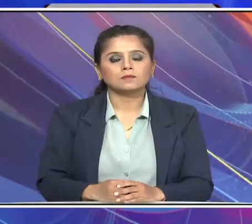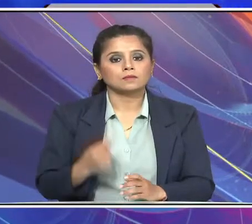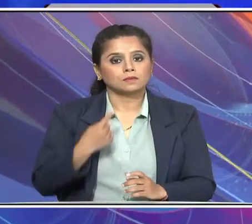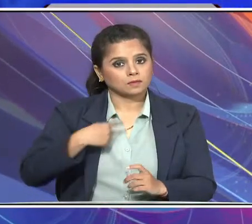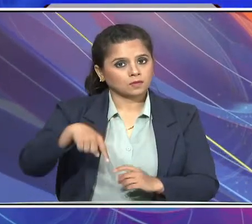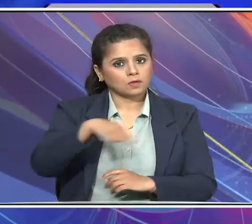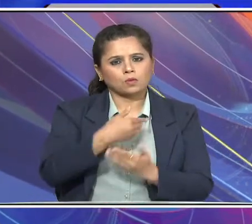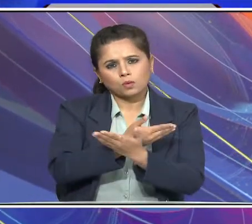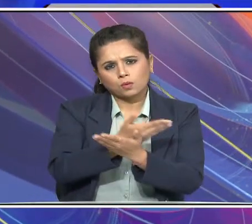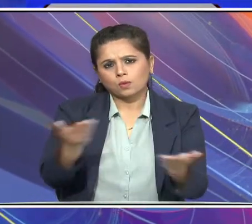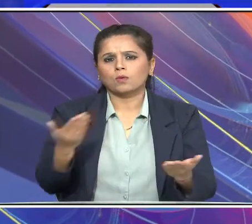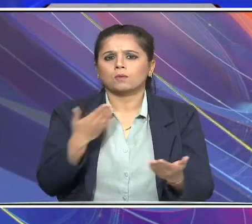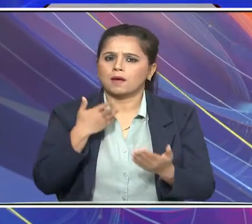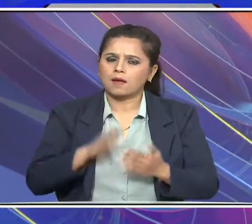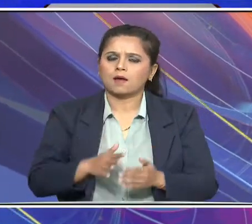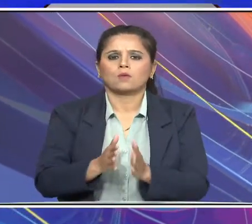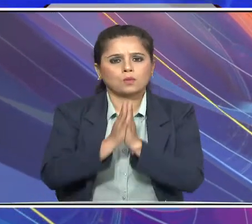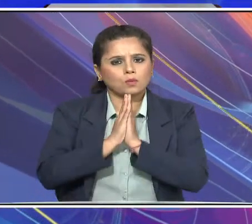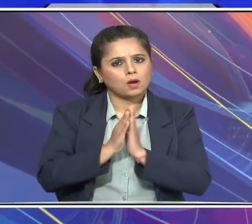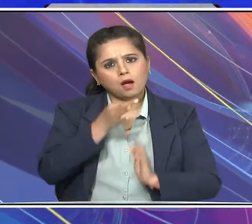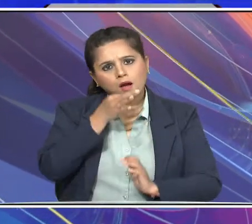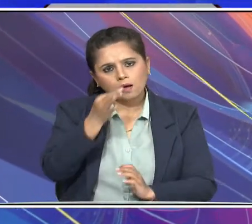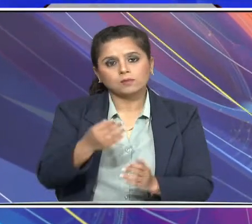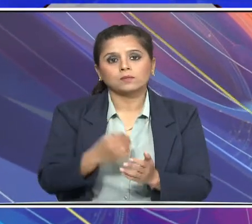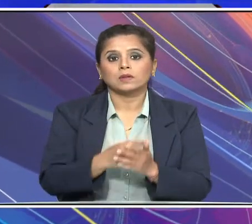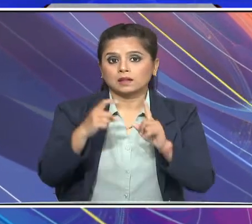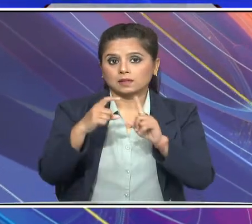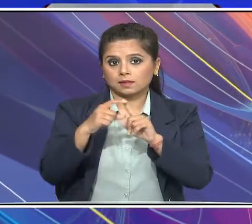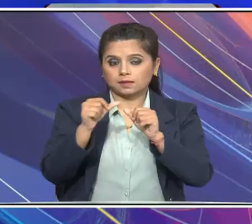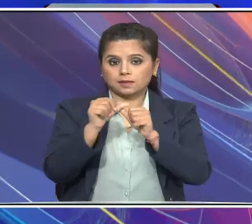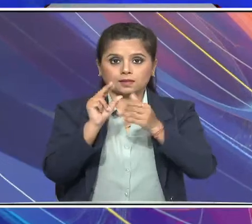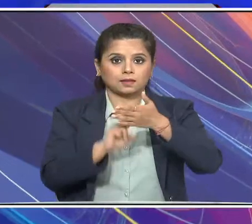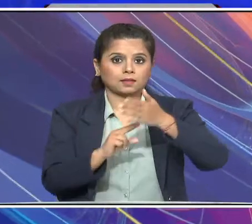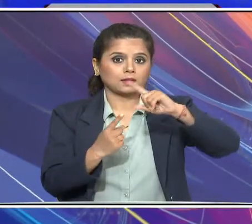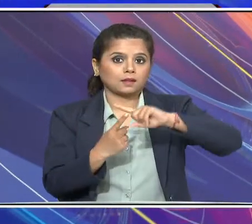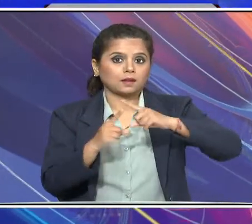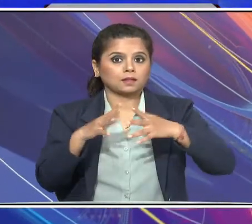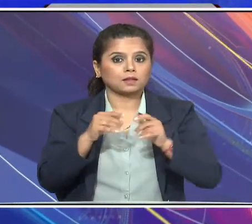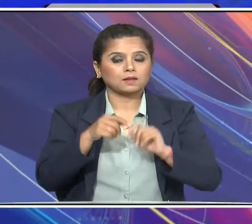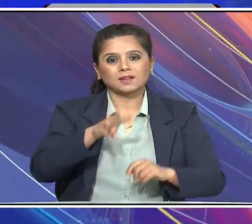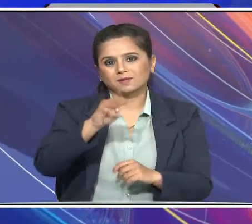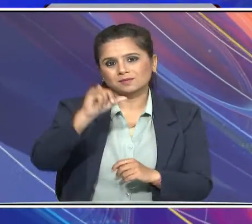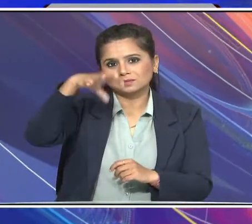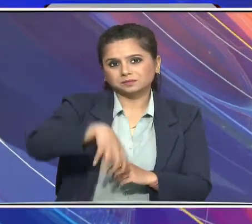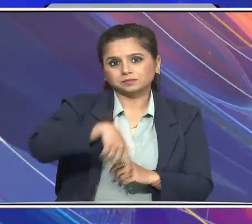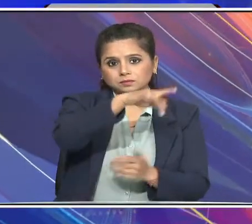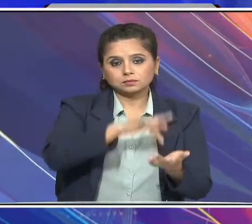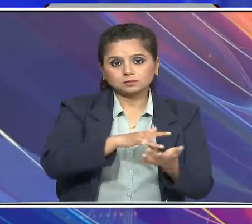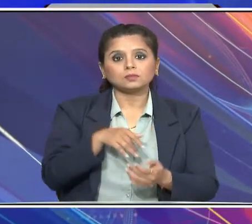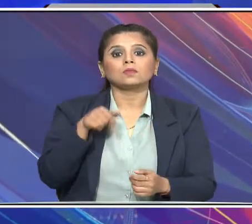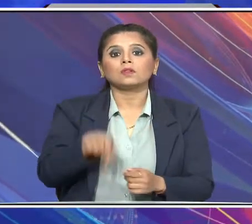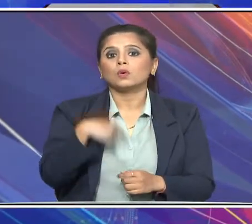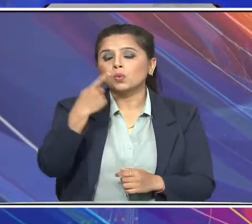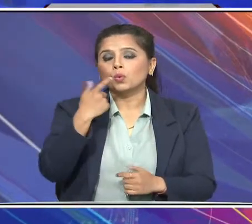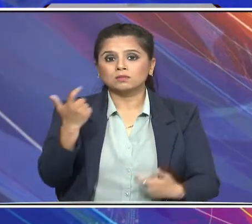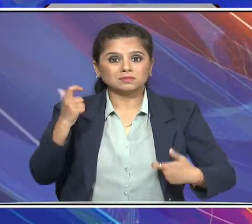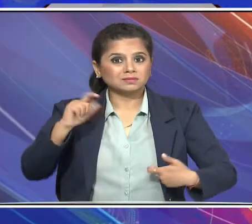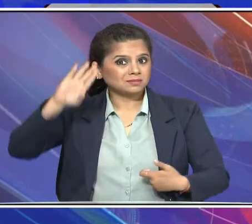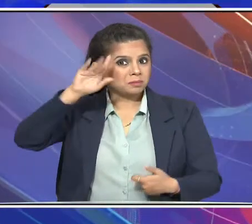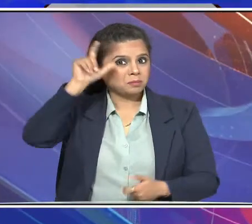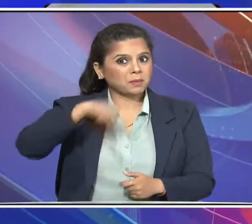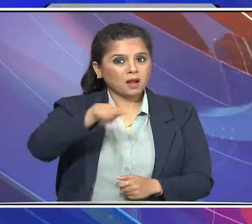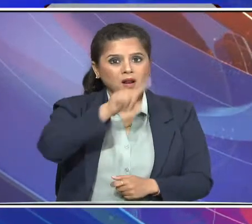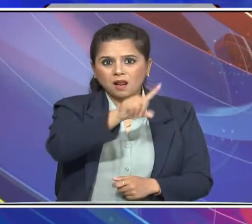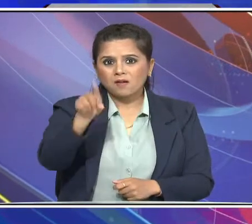निरोध करता हूं की दंतेवाड़ा में जो भारत के 11 जवान शाहिद हुए हैं